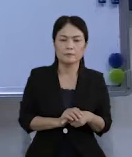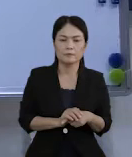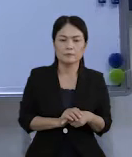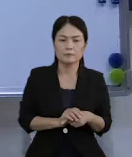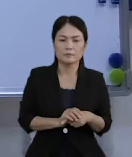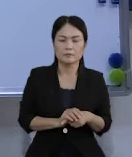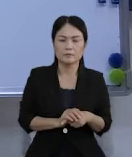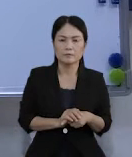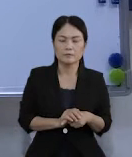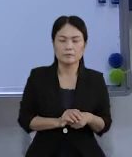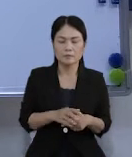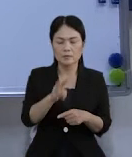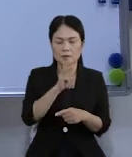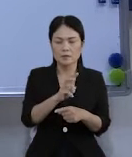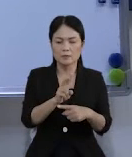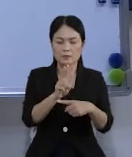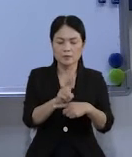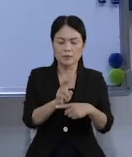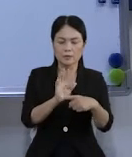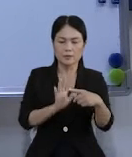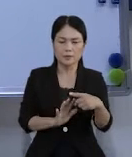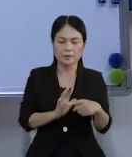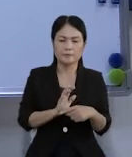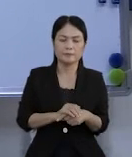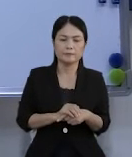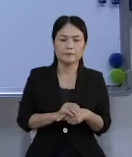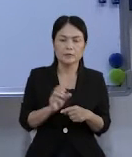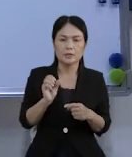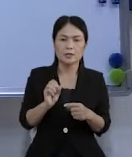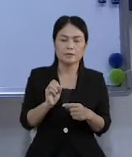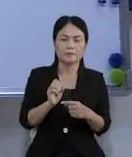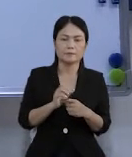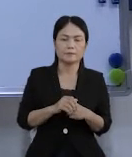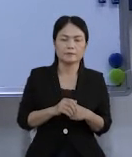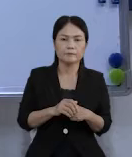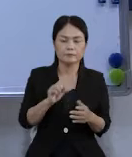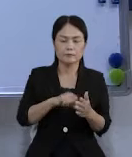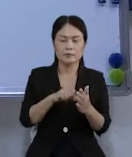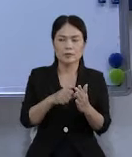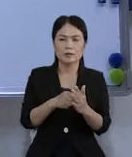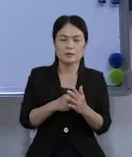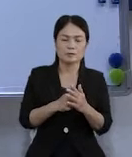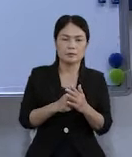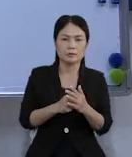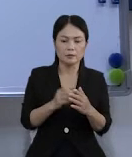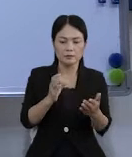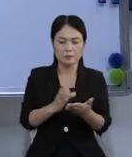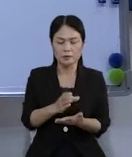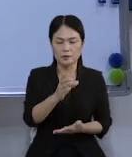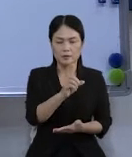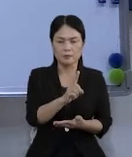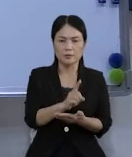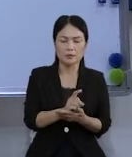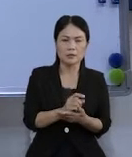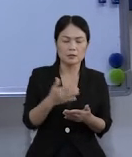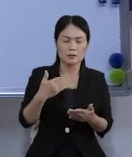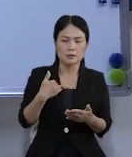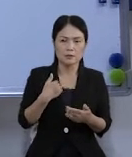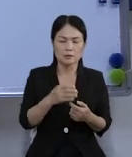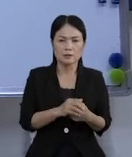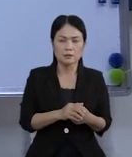chà chẳng miên tắc pi phe pram lịt chà chẳng miên này tha cái tí muối này cứ dùng